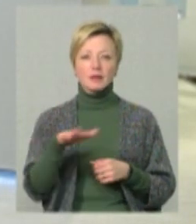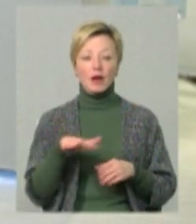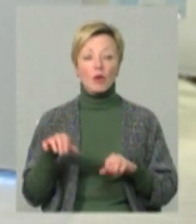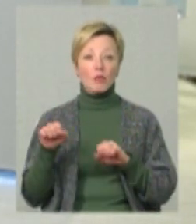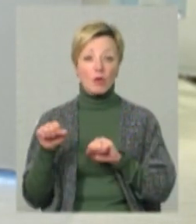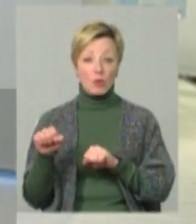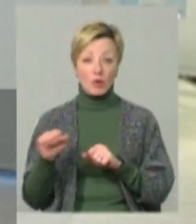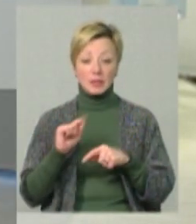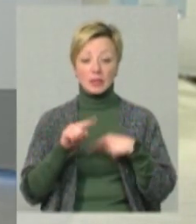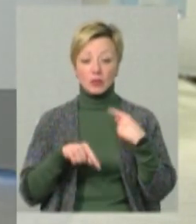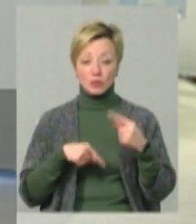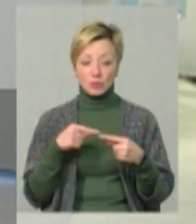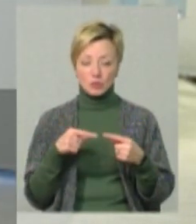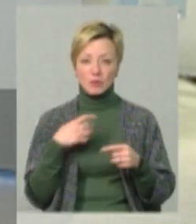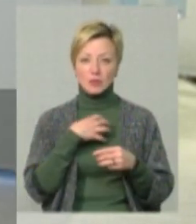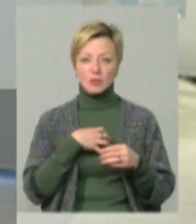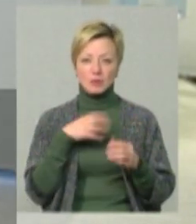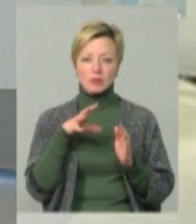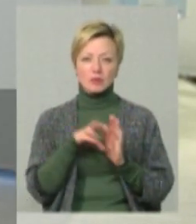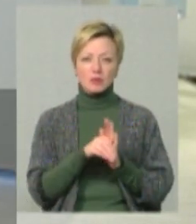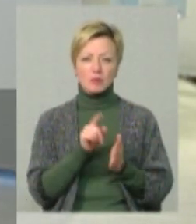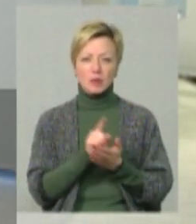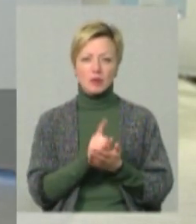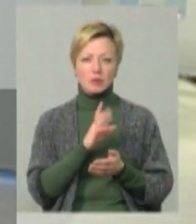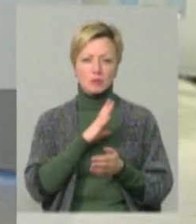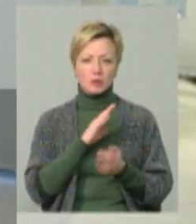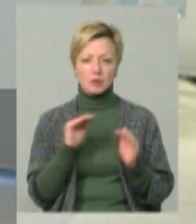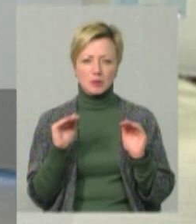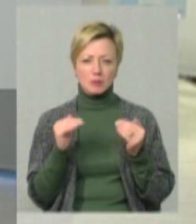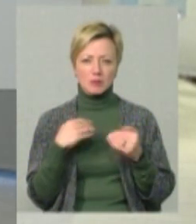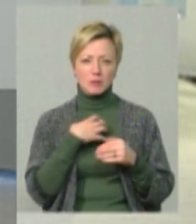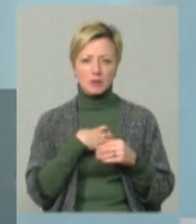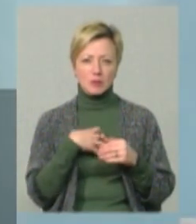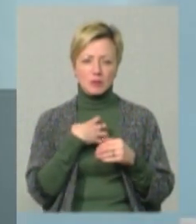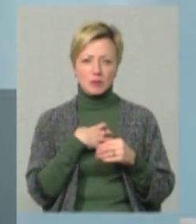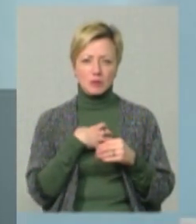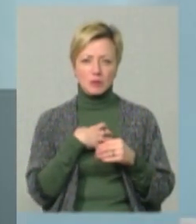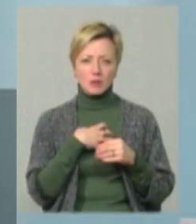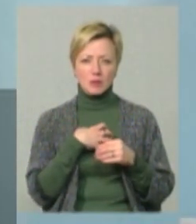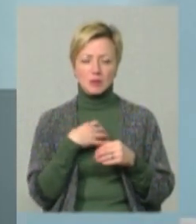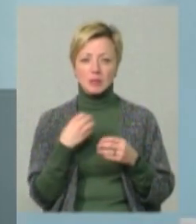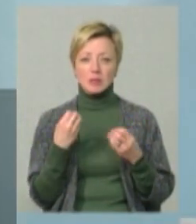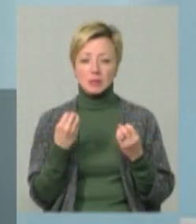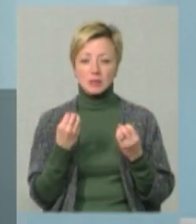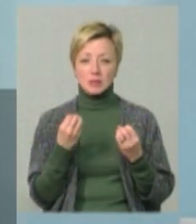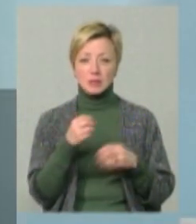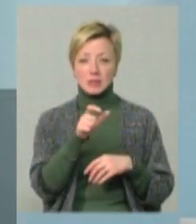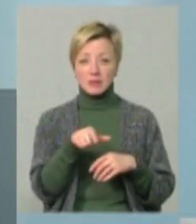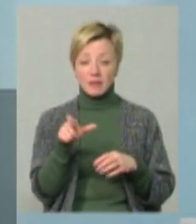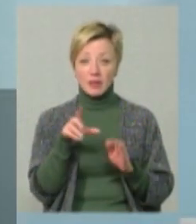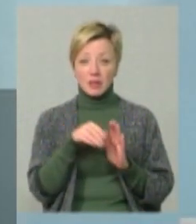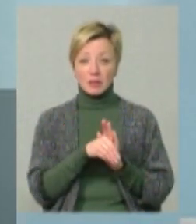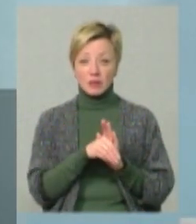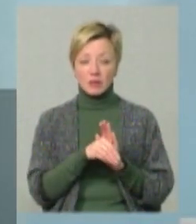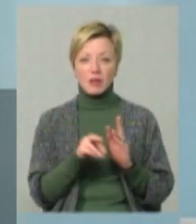теробороні наступною такою складовою важливою має бути, ну, не менш важливою, скажімо, має бути і така цивільна складова.